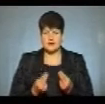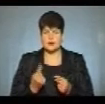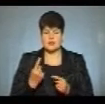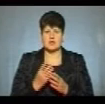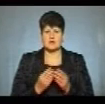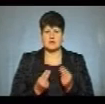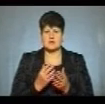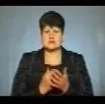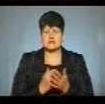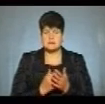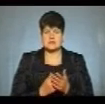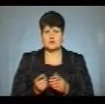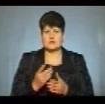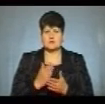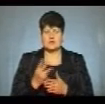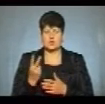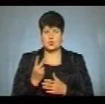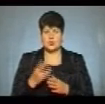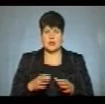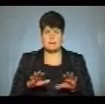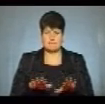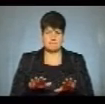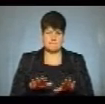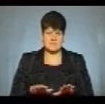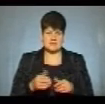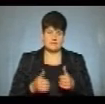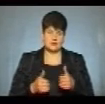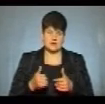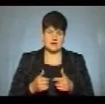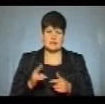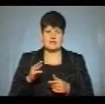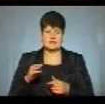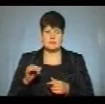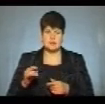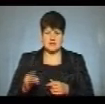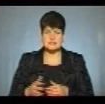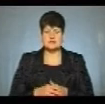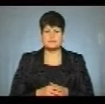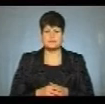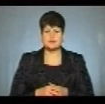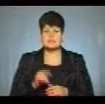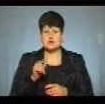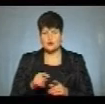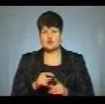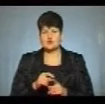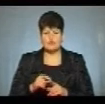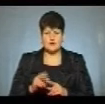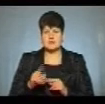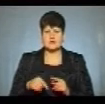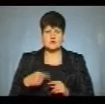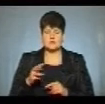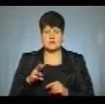запасі тернополяни посідають друге місце у турнірній таблиці, повідомив директор футбольного клубу «Нива Тернопіль» Андрій Тихий. За його словами, наступний